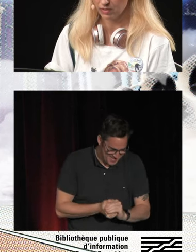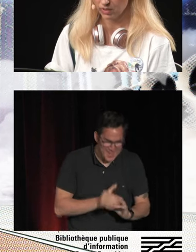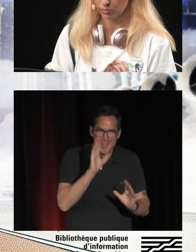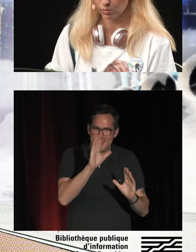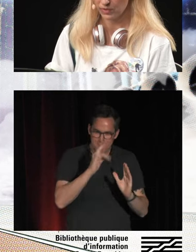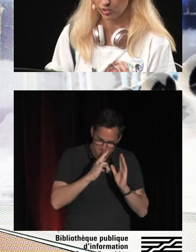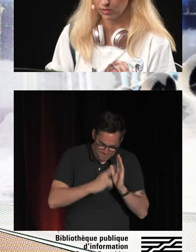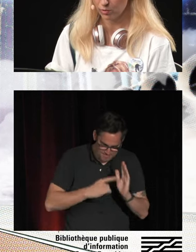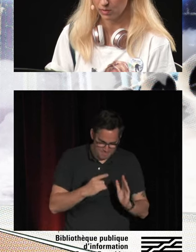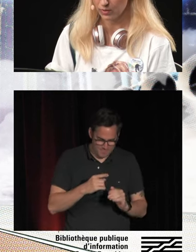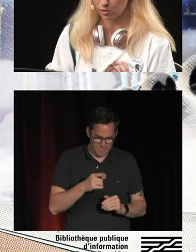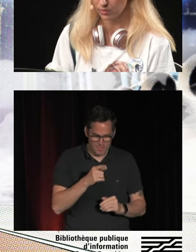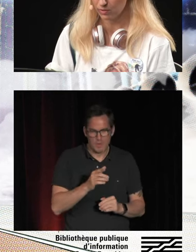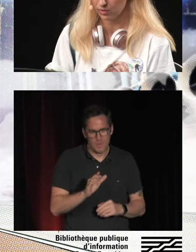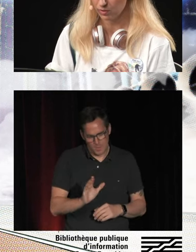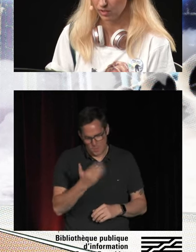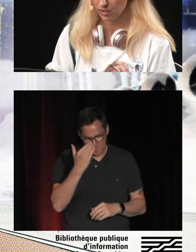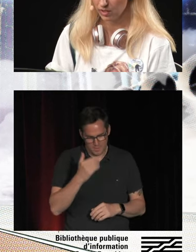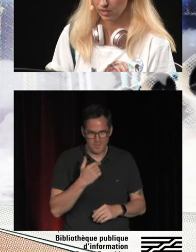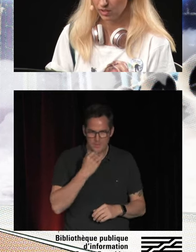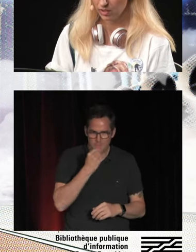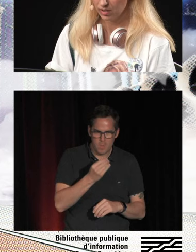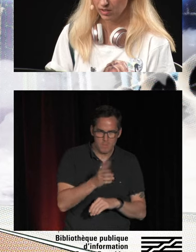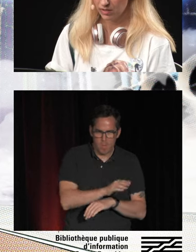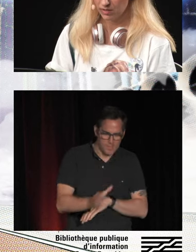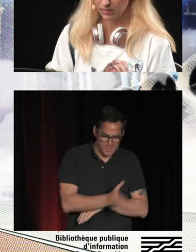se servir. Bon, lui, déjà, on va le tuer parce que j'ai pas envie de...